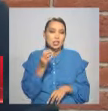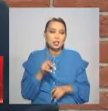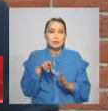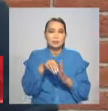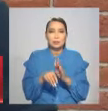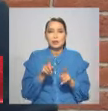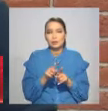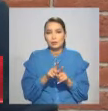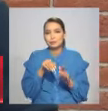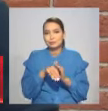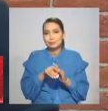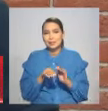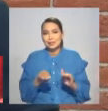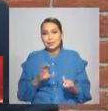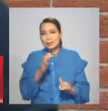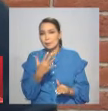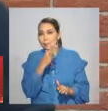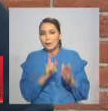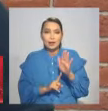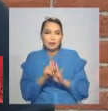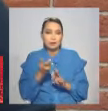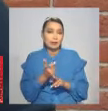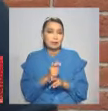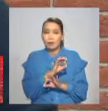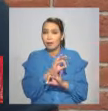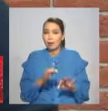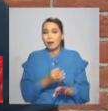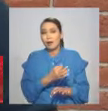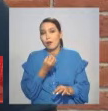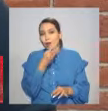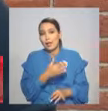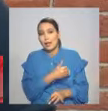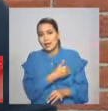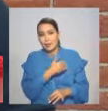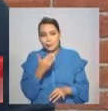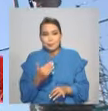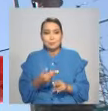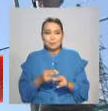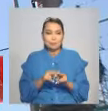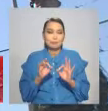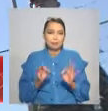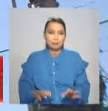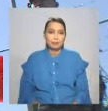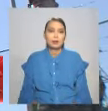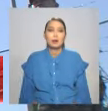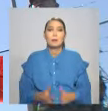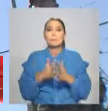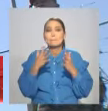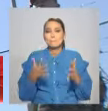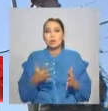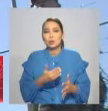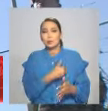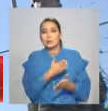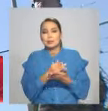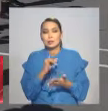единой системы для детей старше 5 лет, молодежи. Это хорошая инициатива с целью поощрения их премией. Большой потенциал